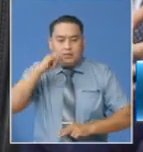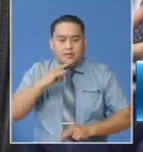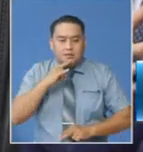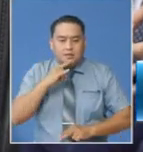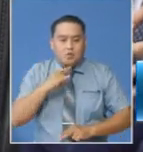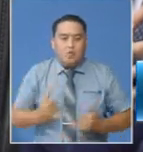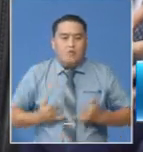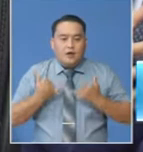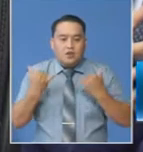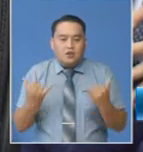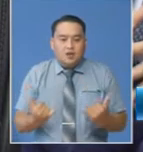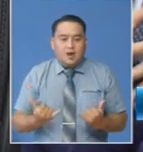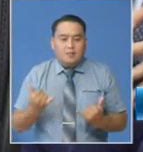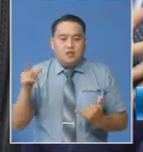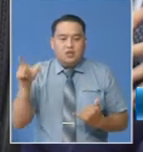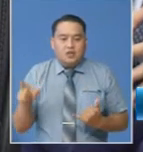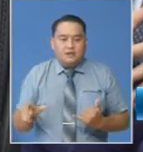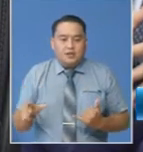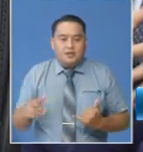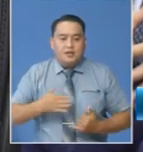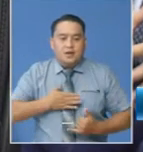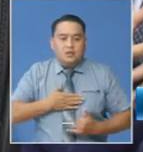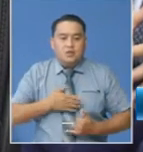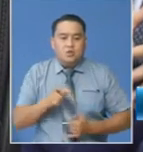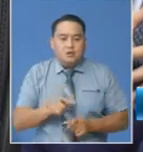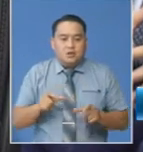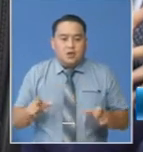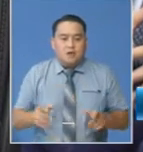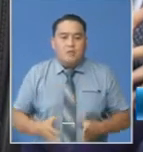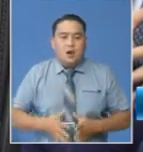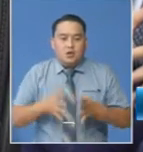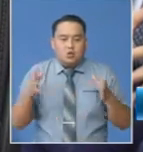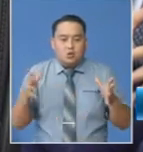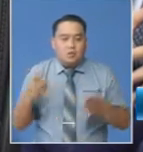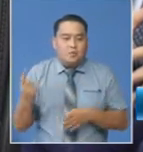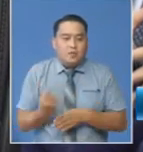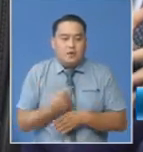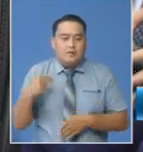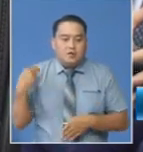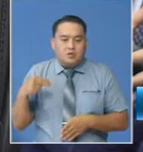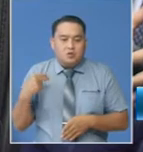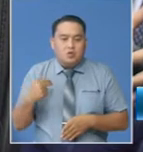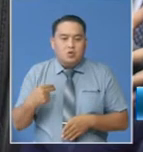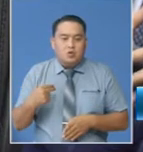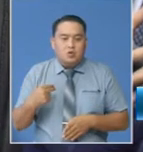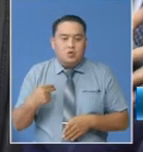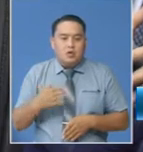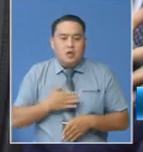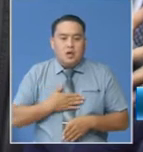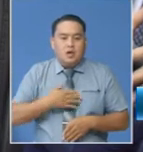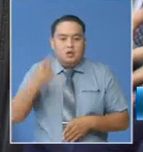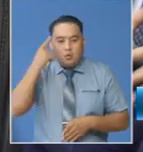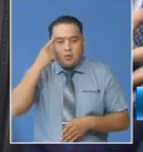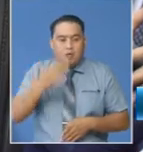один из уважаемых, почитаемых нами людей. Большой друг нашего первого президента Митима Шерифовича. Я думаю,